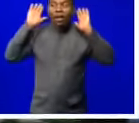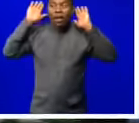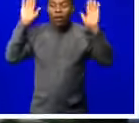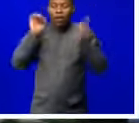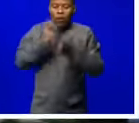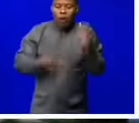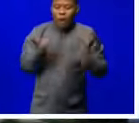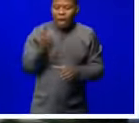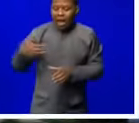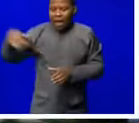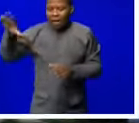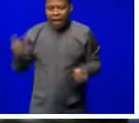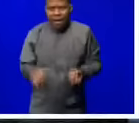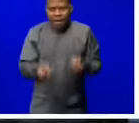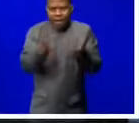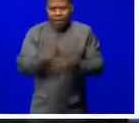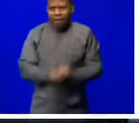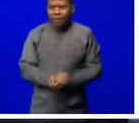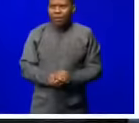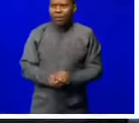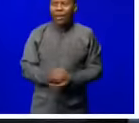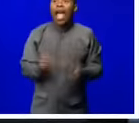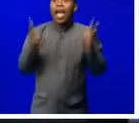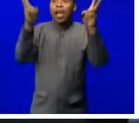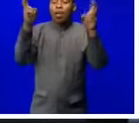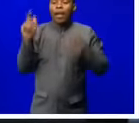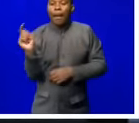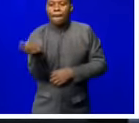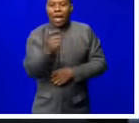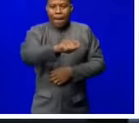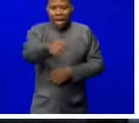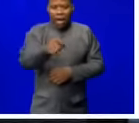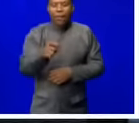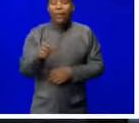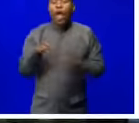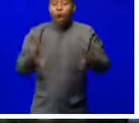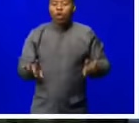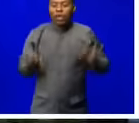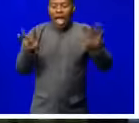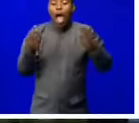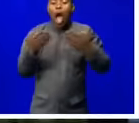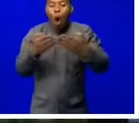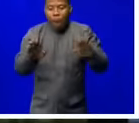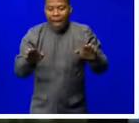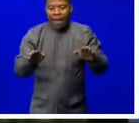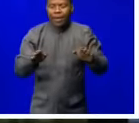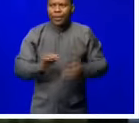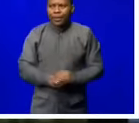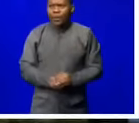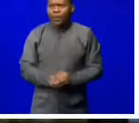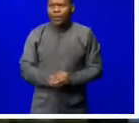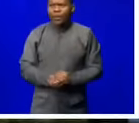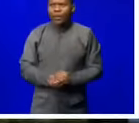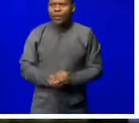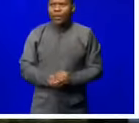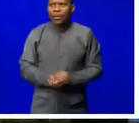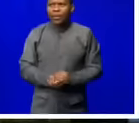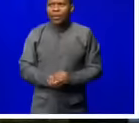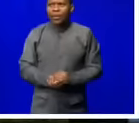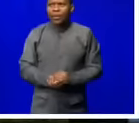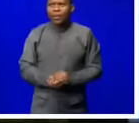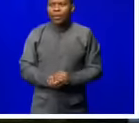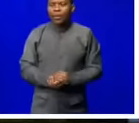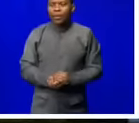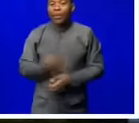qhamuka ngaphandle kwakuleli leti tsinza temdlalo welibhola lemphebeto iAustralian Open lechubeka kevin lase Australia kanzi ke lenzebe yemdlalo welibhola